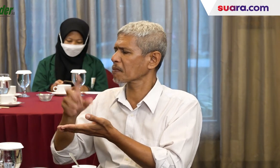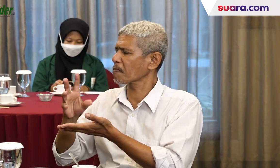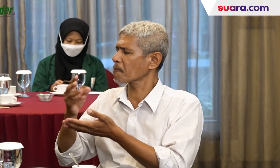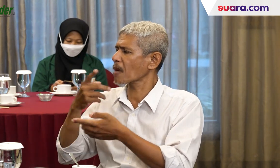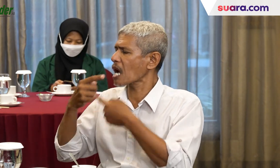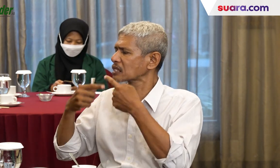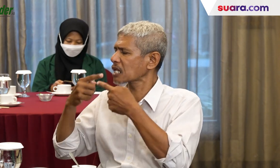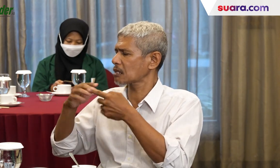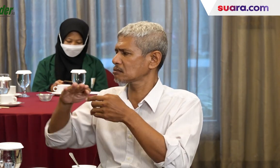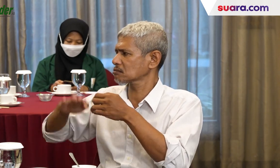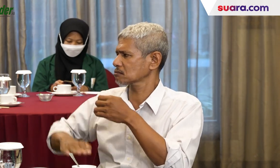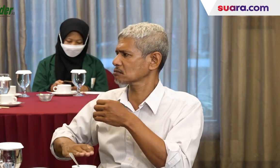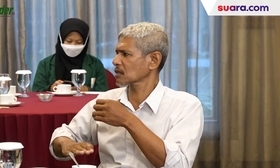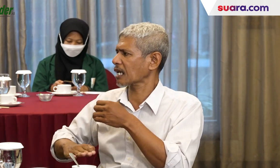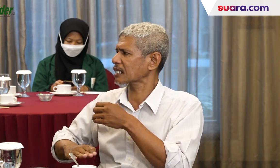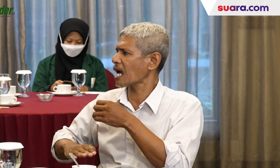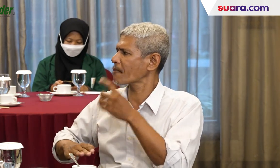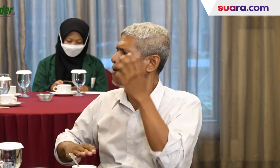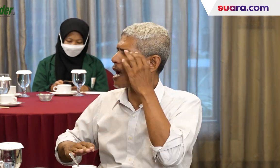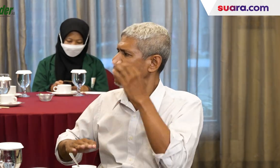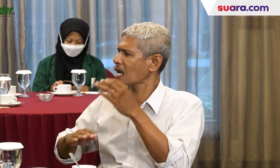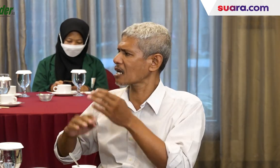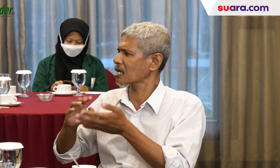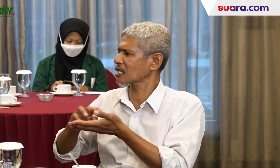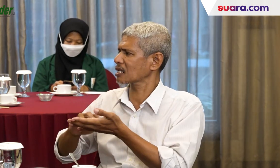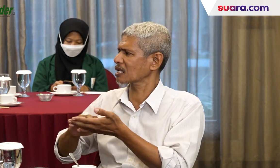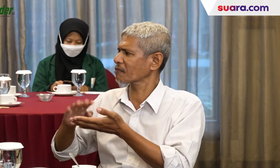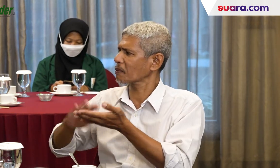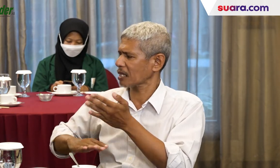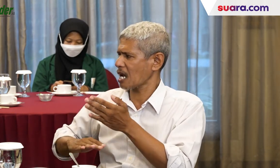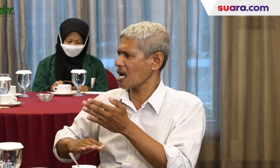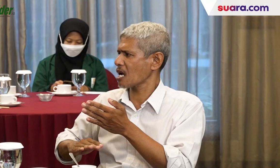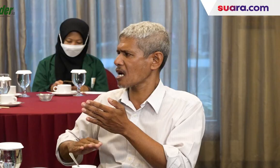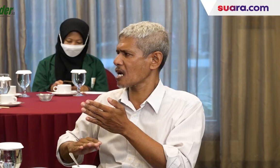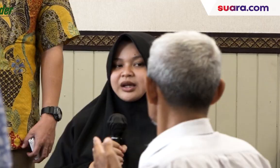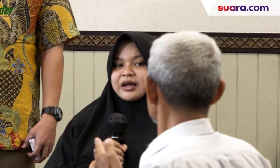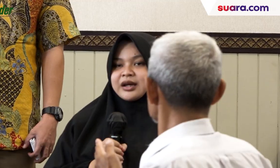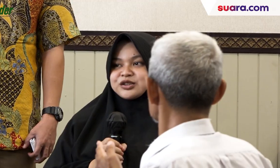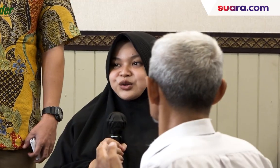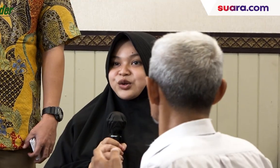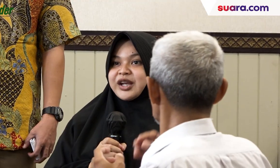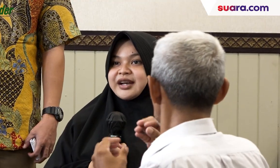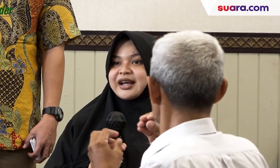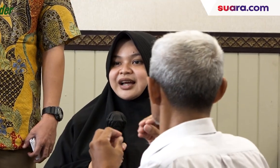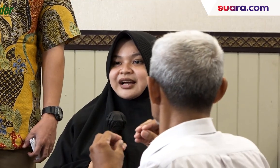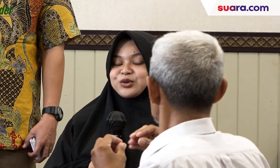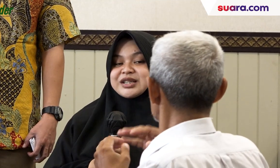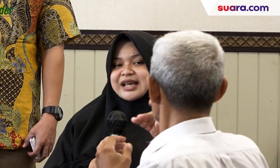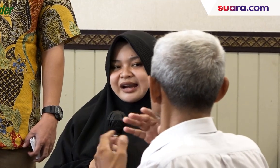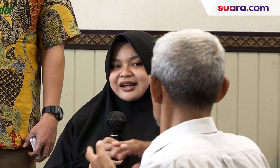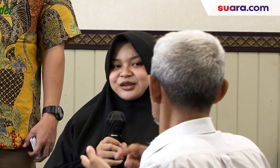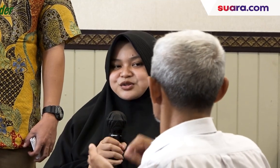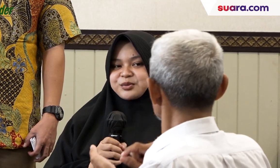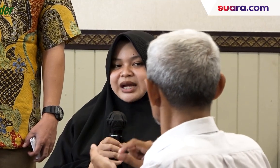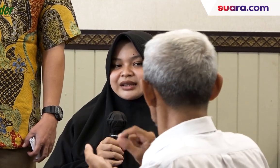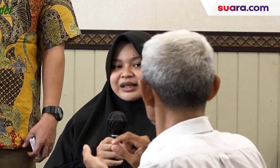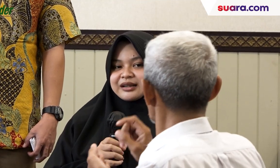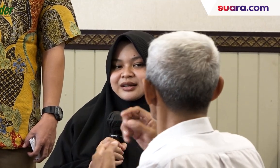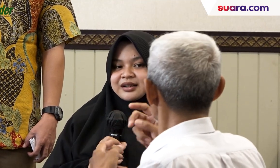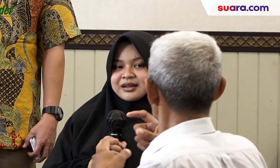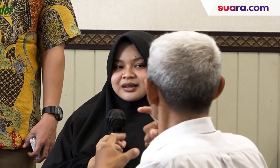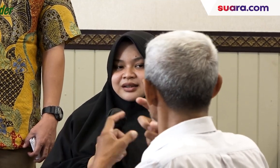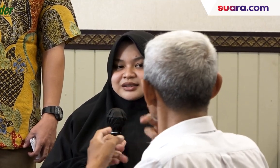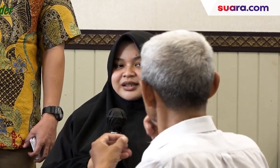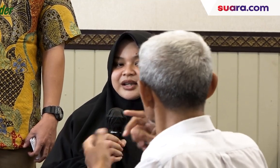visual itu juga bentuk akomodasi atau aksesibilitas yang dibutuhkan oleh teman-teman tuli contohnya adalah tulisan atau